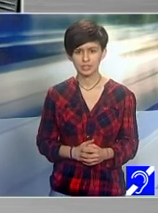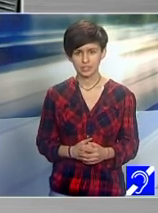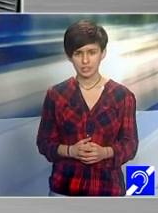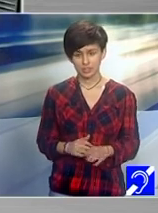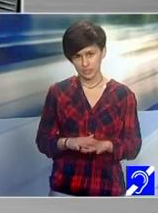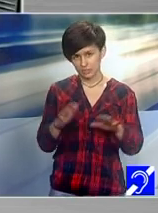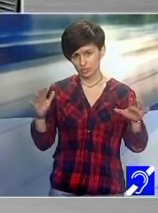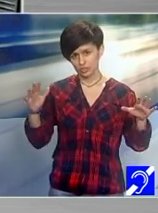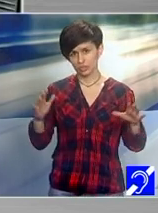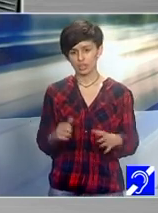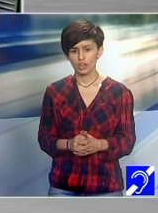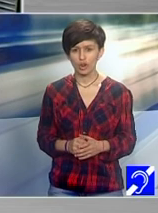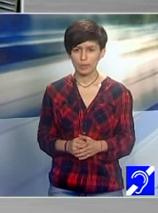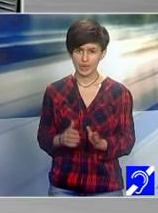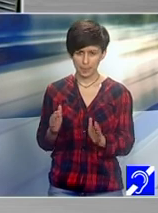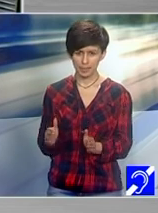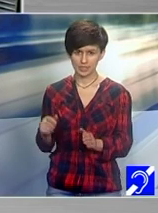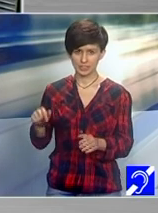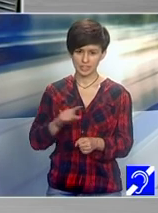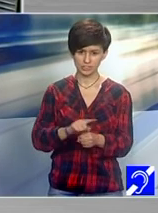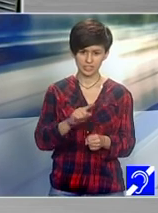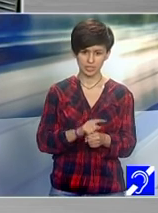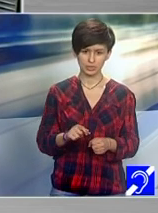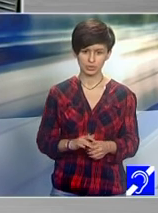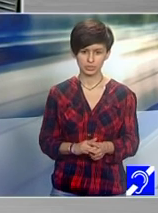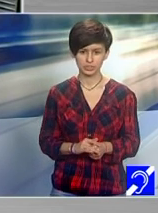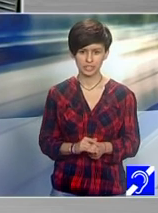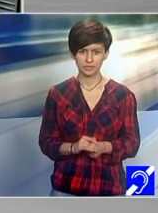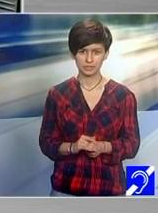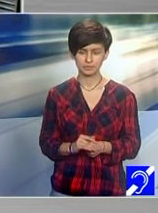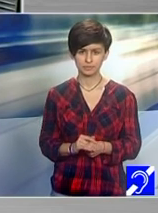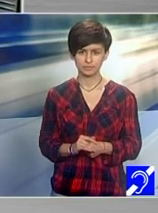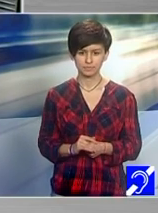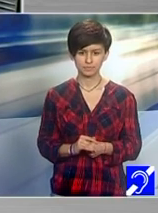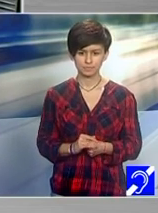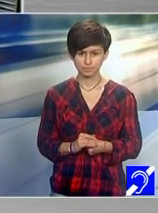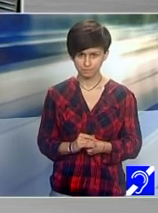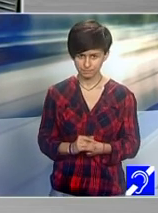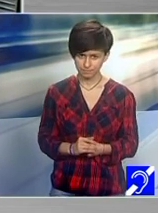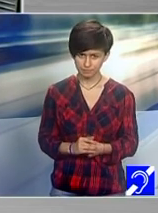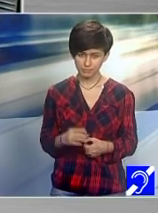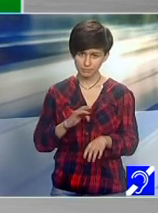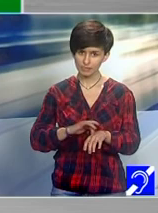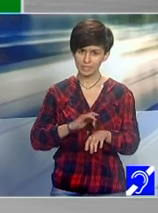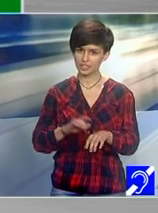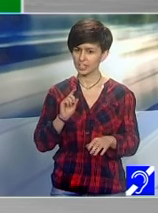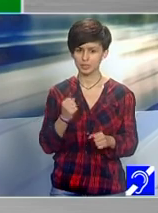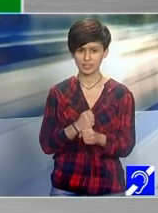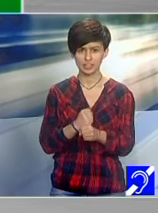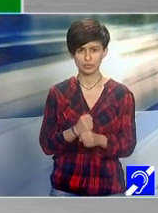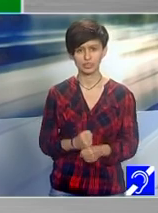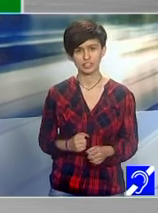mare parte dintre aceste produse... Încercăm să nu facem reclamă firmelor, chiar dacă sunt românești. Da, deci vorbeam doar